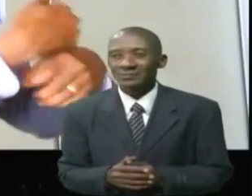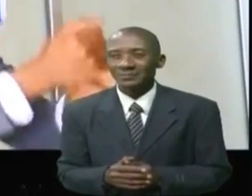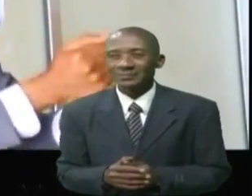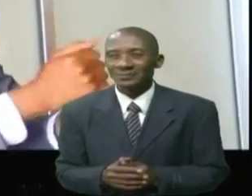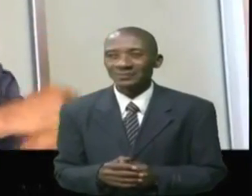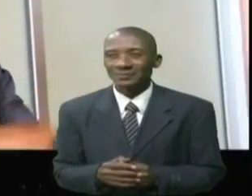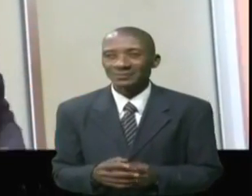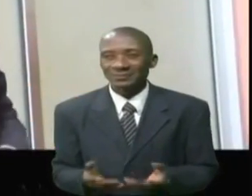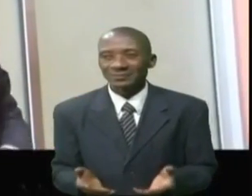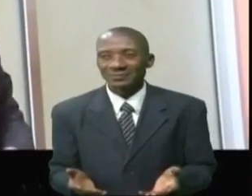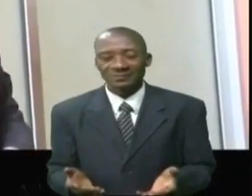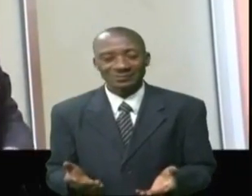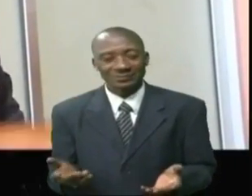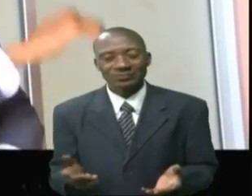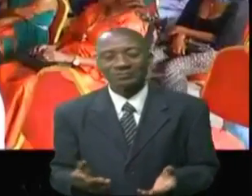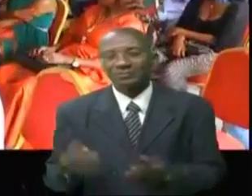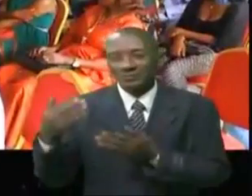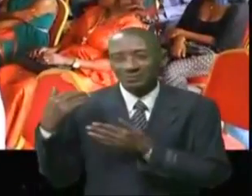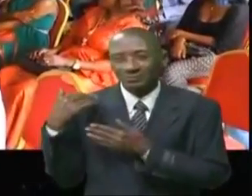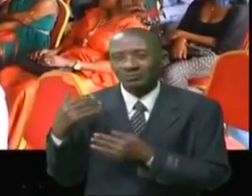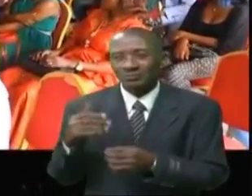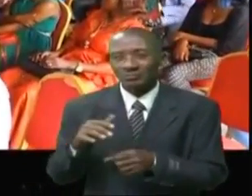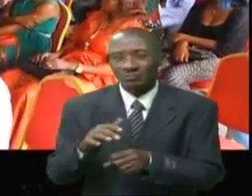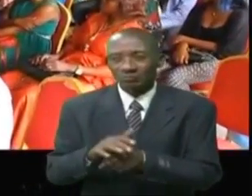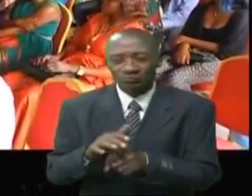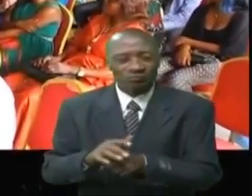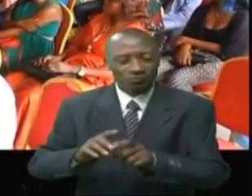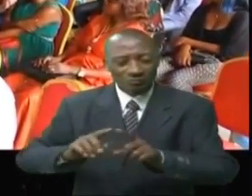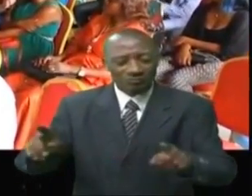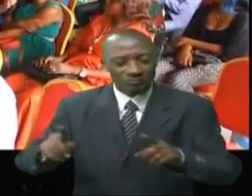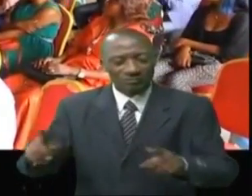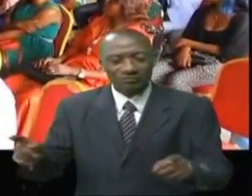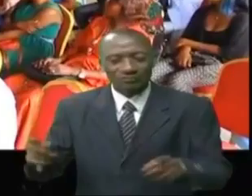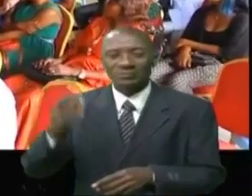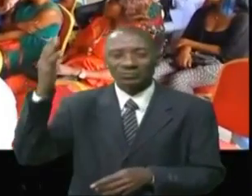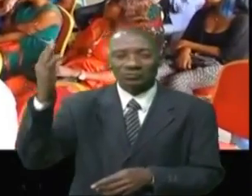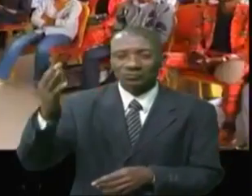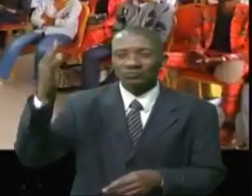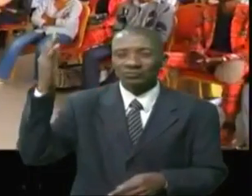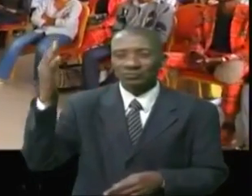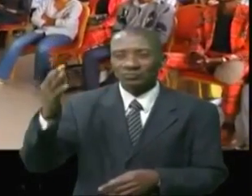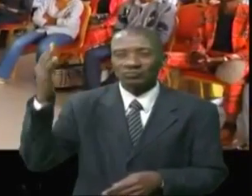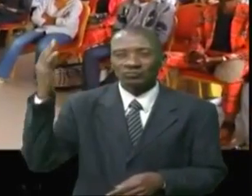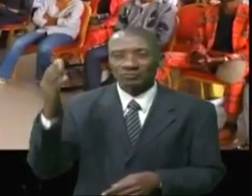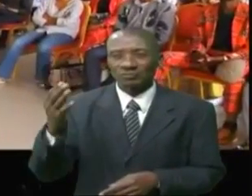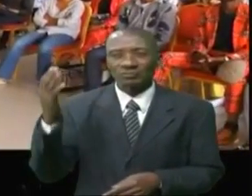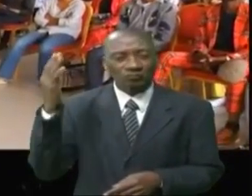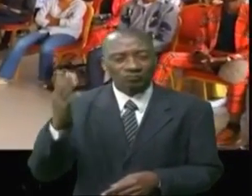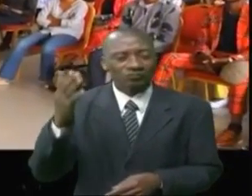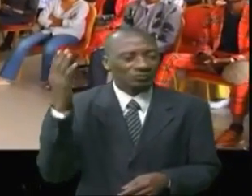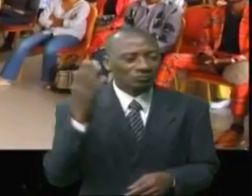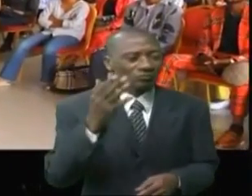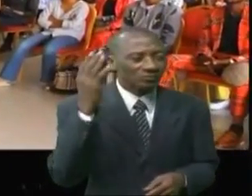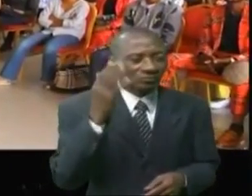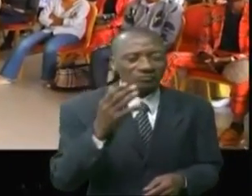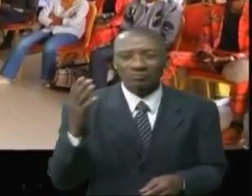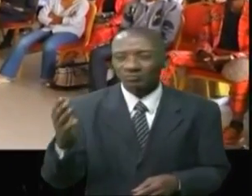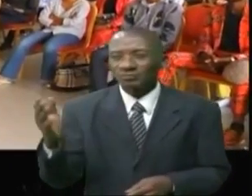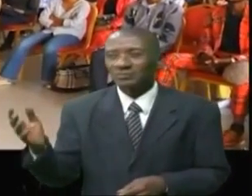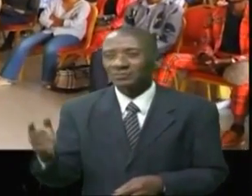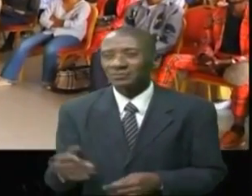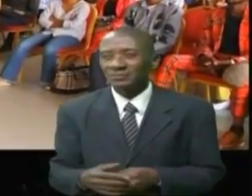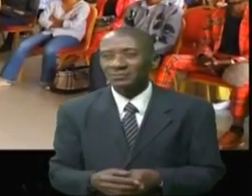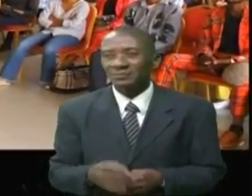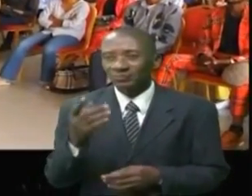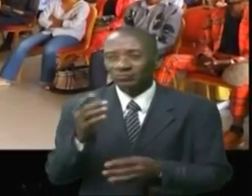partout. Parmi les thématiques abordées au cours de cette célébration, l'évolution de la langue des signes en RDC, les défis